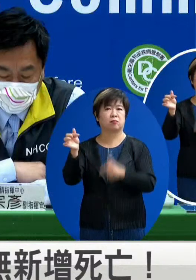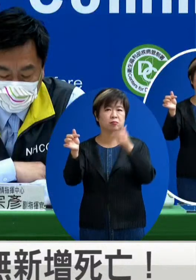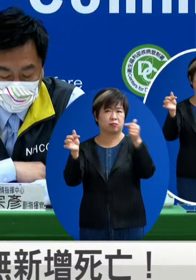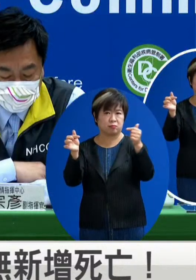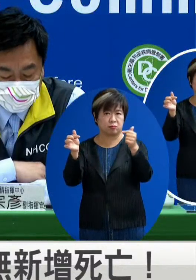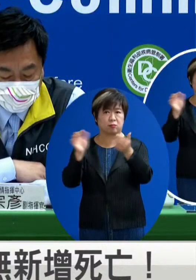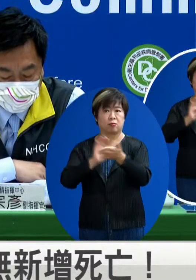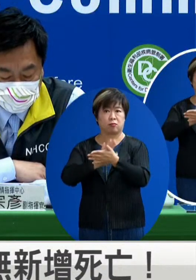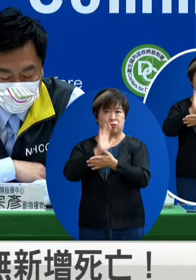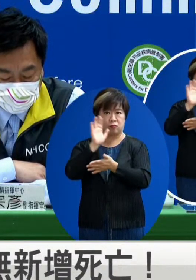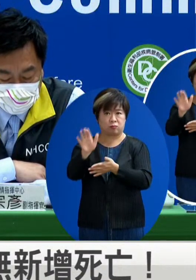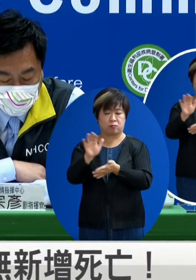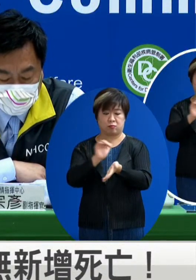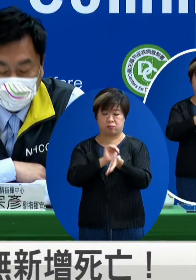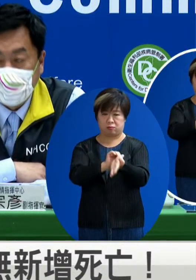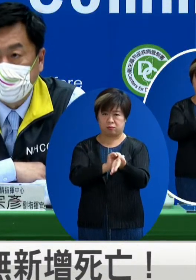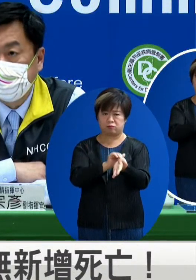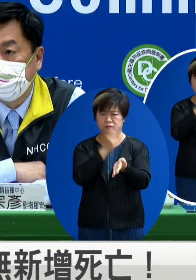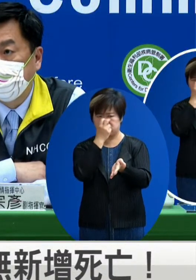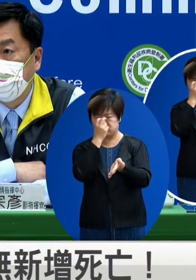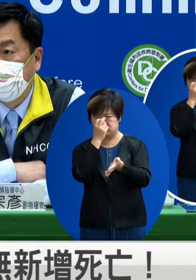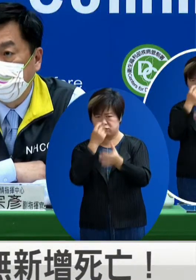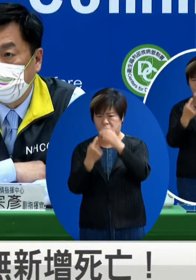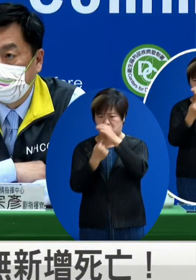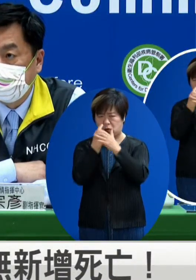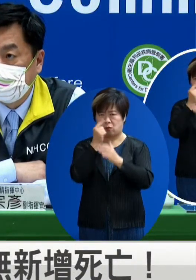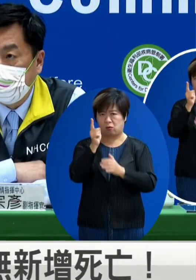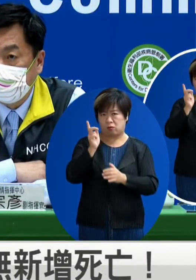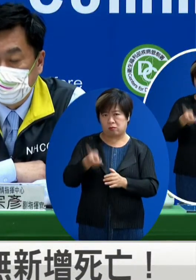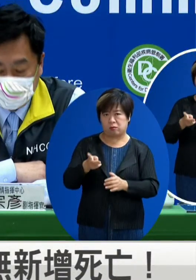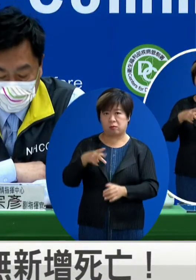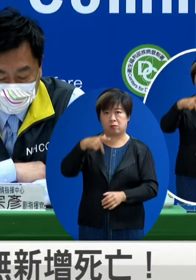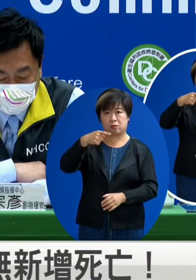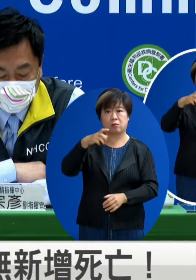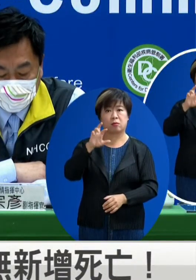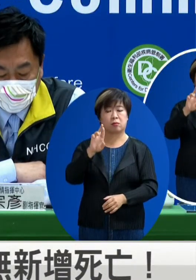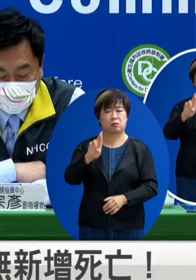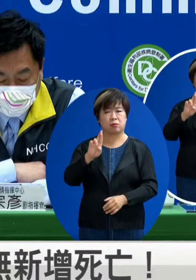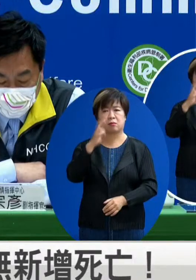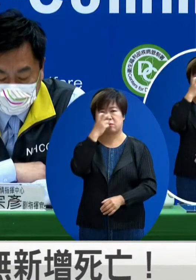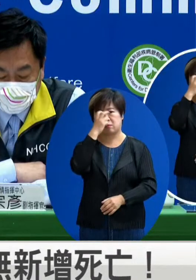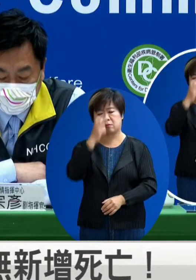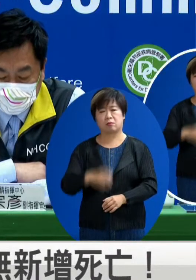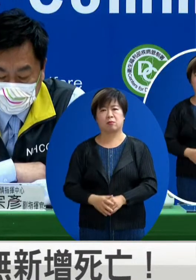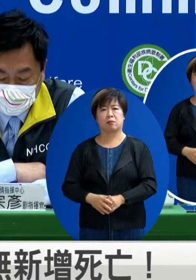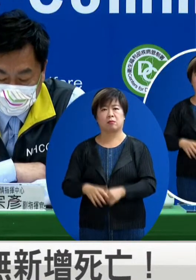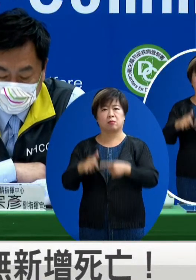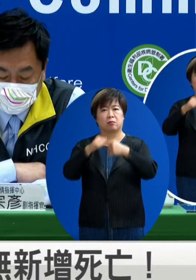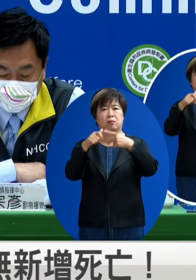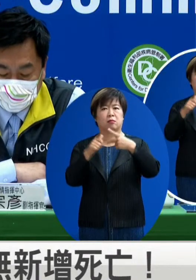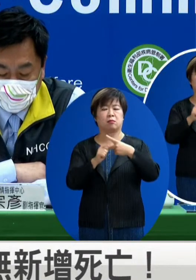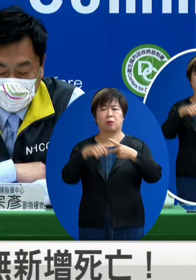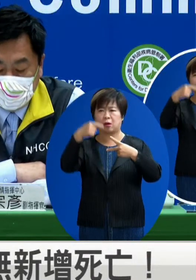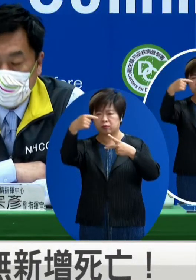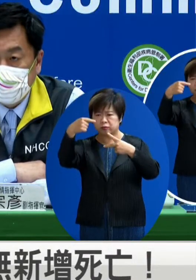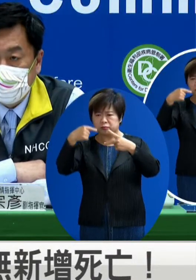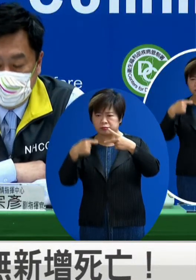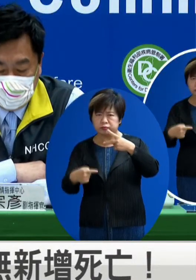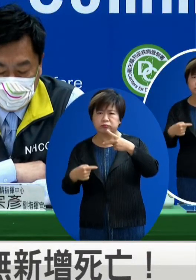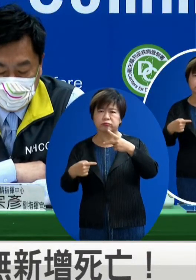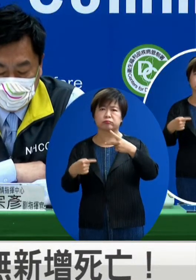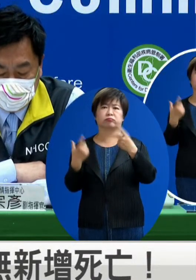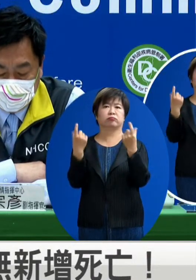来医院端有裁检了2次做 PCR 的检测，那2次都是阴性，